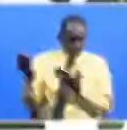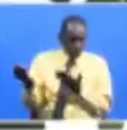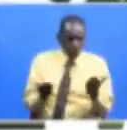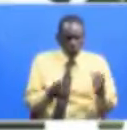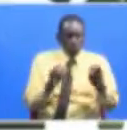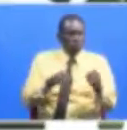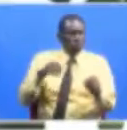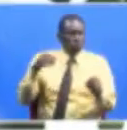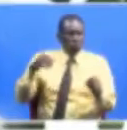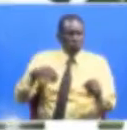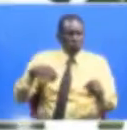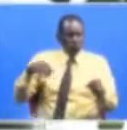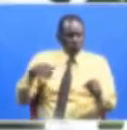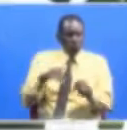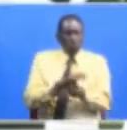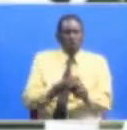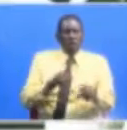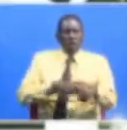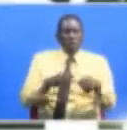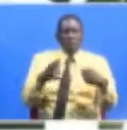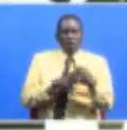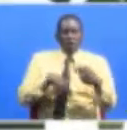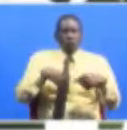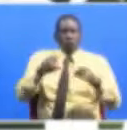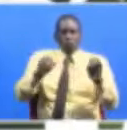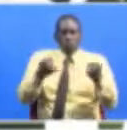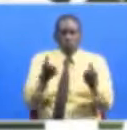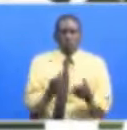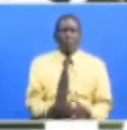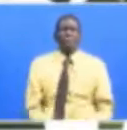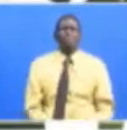mwo Wa saa Tatu tue na taara